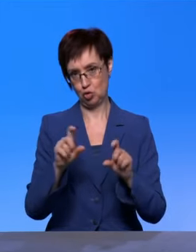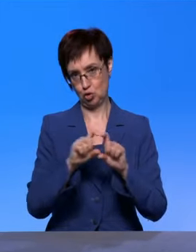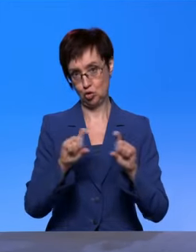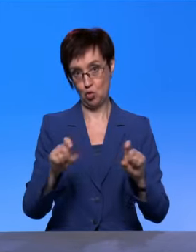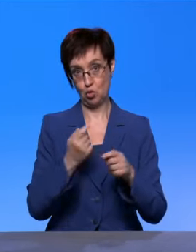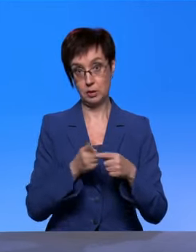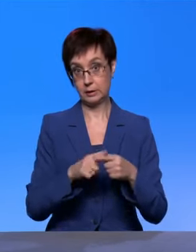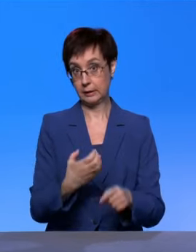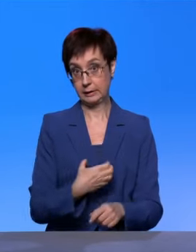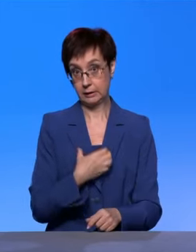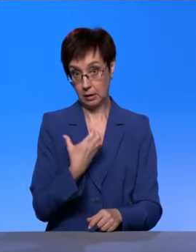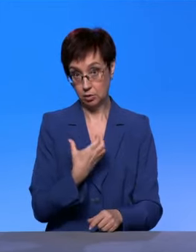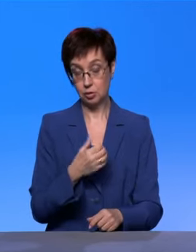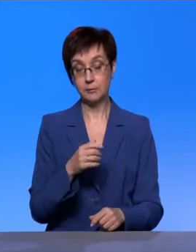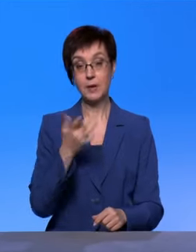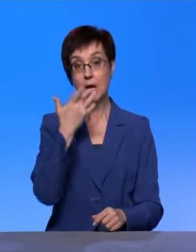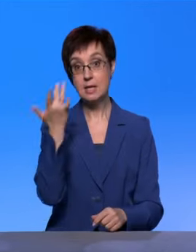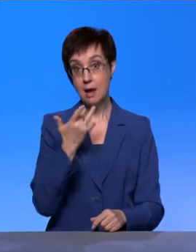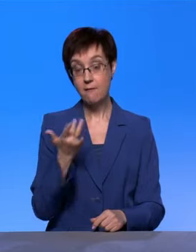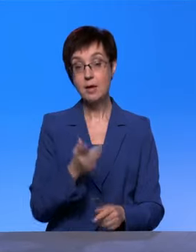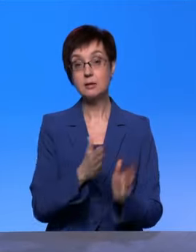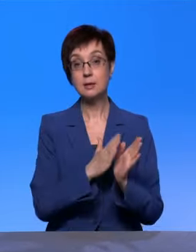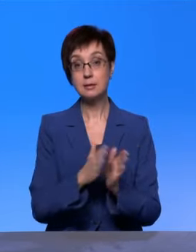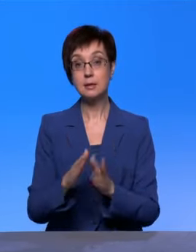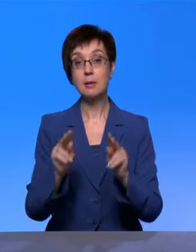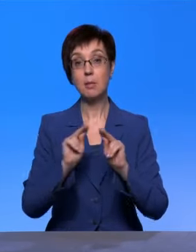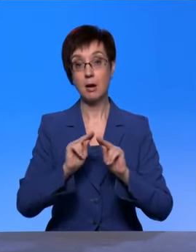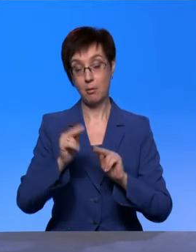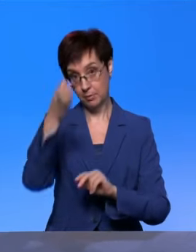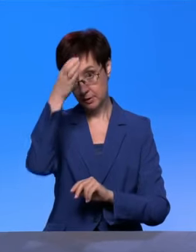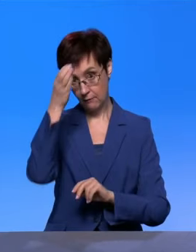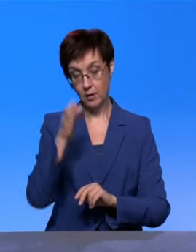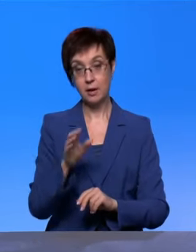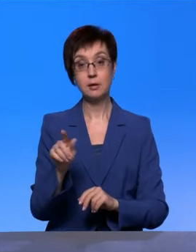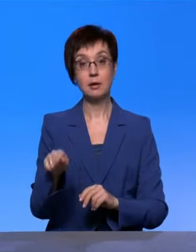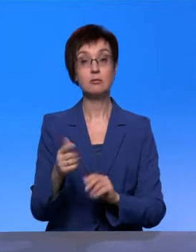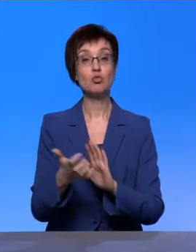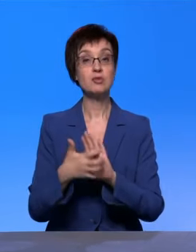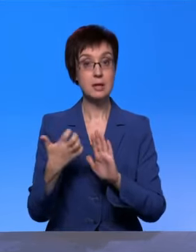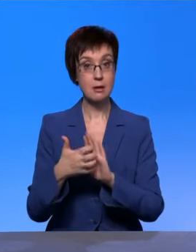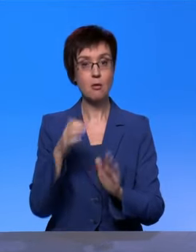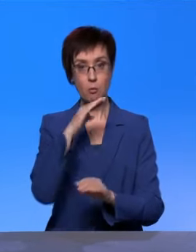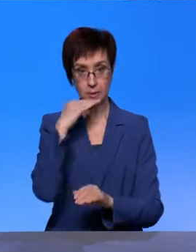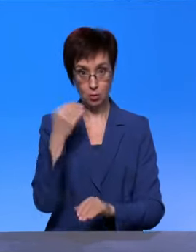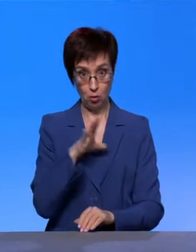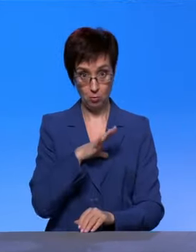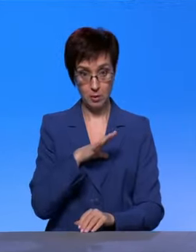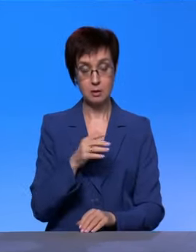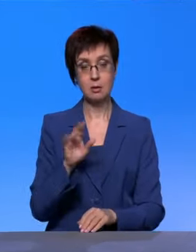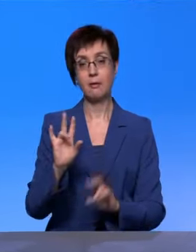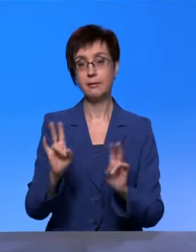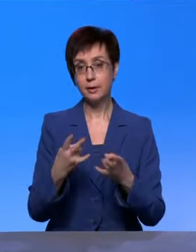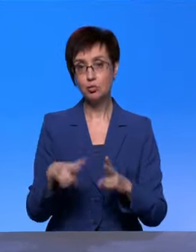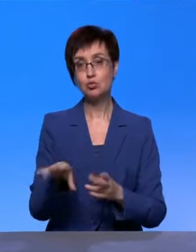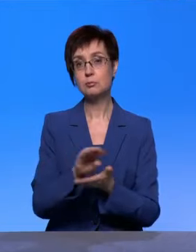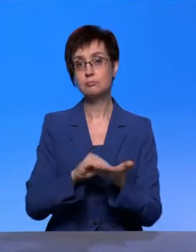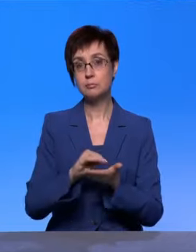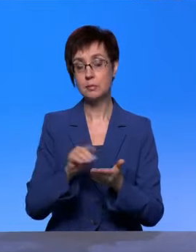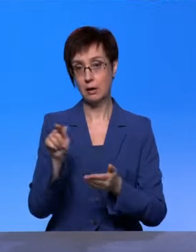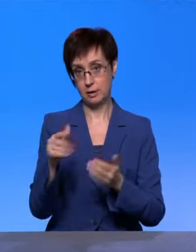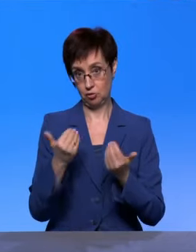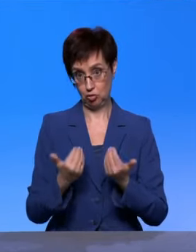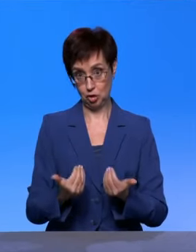много недостатков. Много. Не надо их воспроизводить, может быть, сейчас. Но мы должны создать такую школу, которой бы мы гордились и которая бы работала